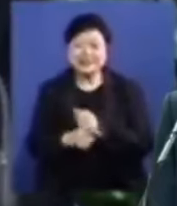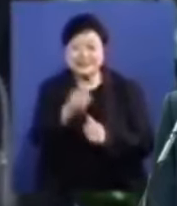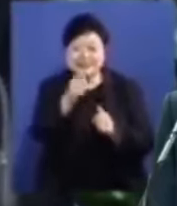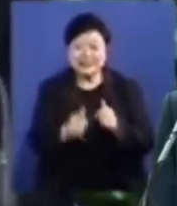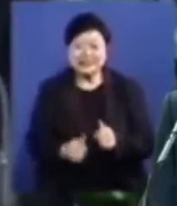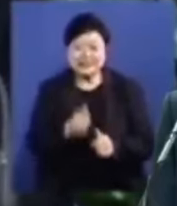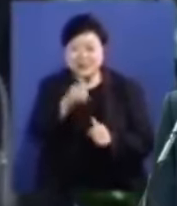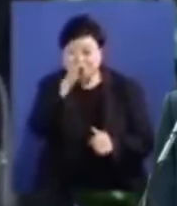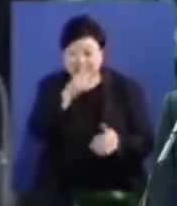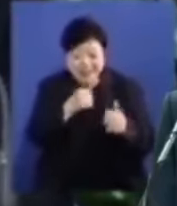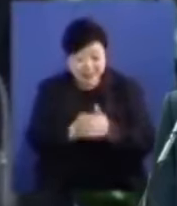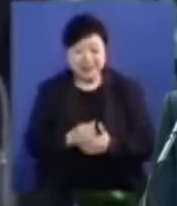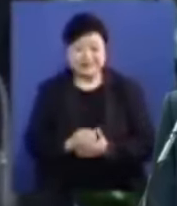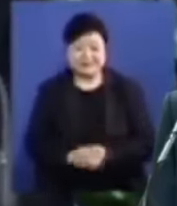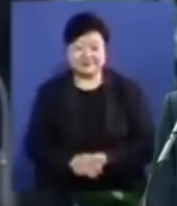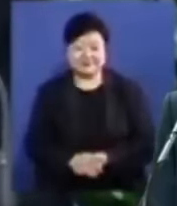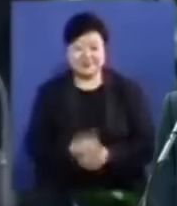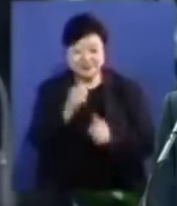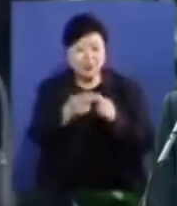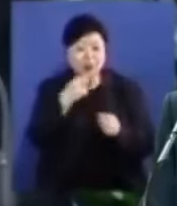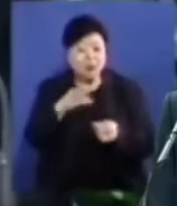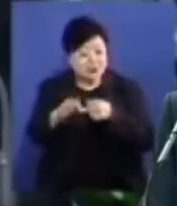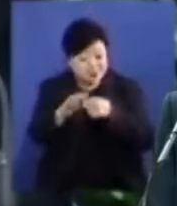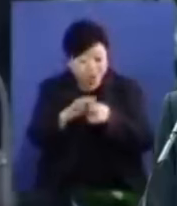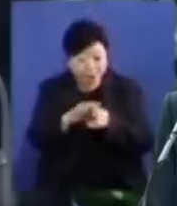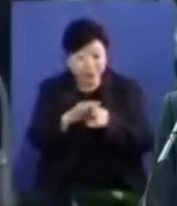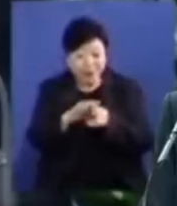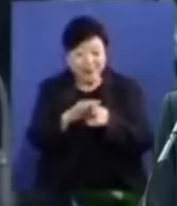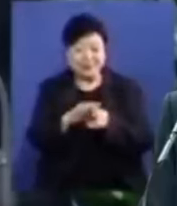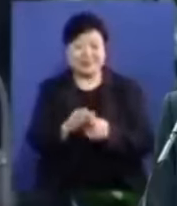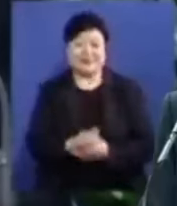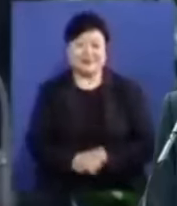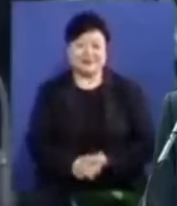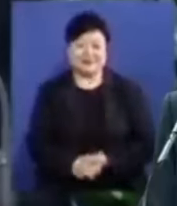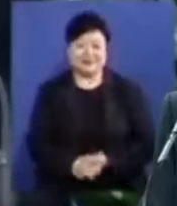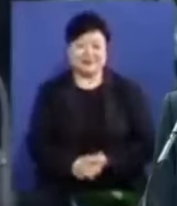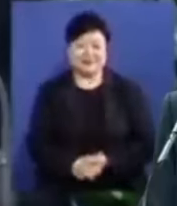있기 때문에 그런 것입니다. 시험이 없으면